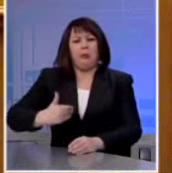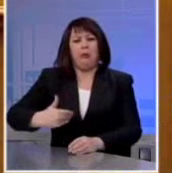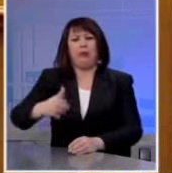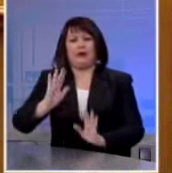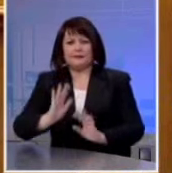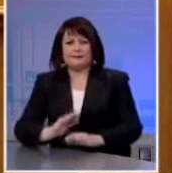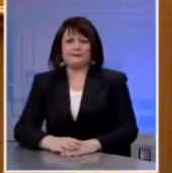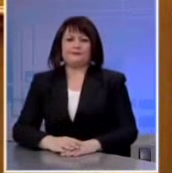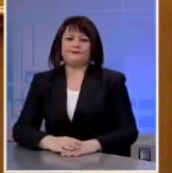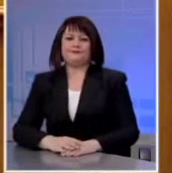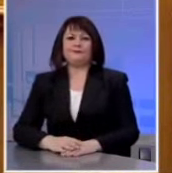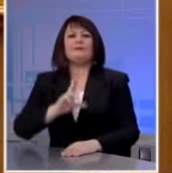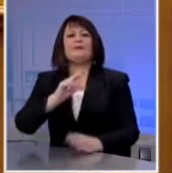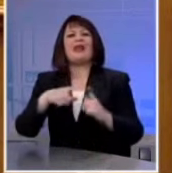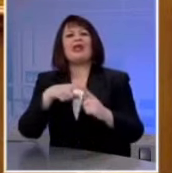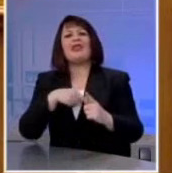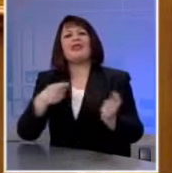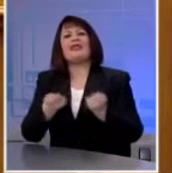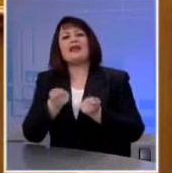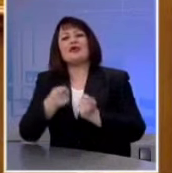Αντίστοιχη εικόνα και στα διοικητικά δικαστήρια,